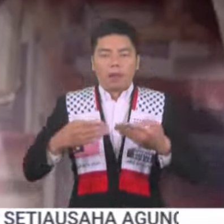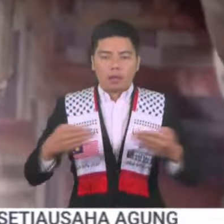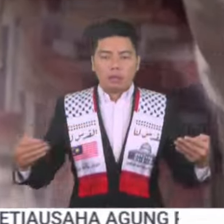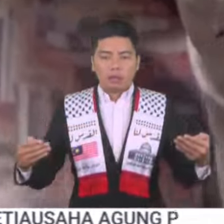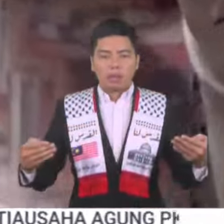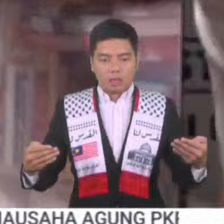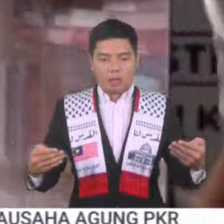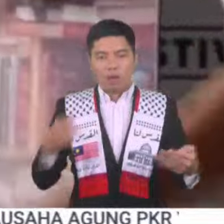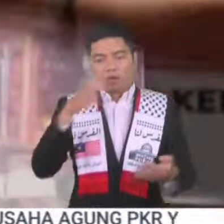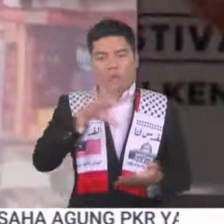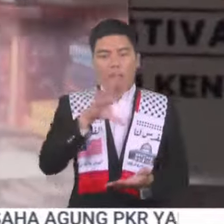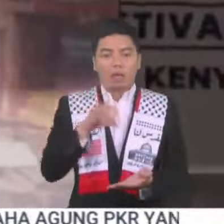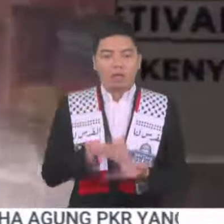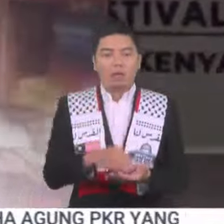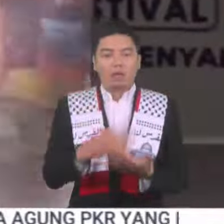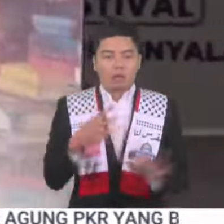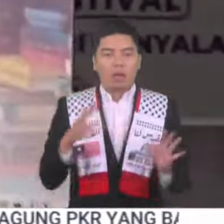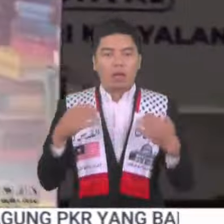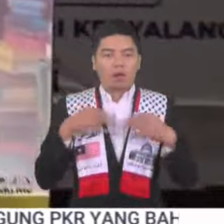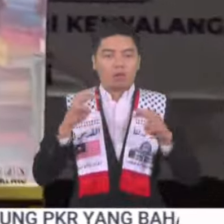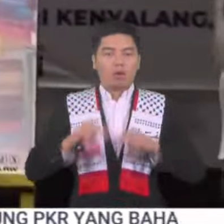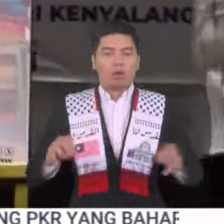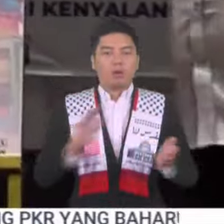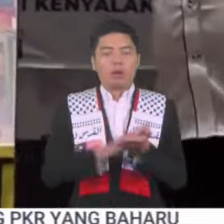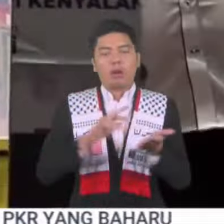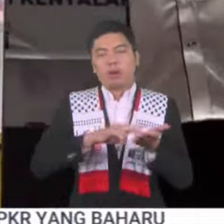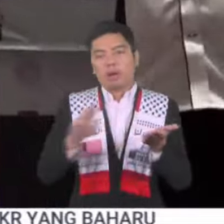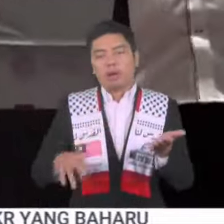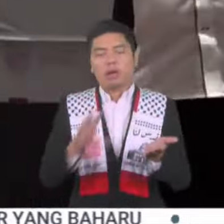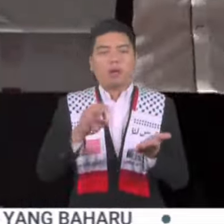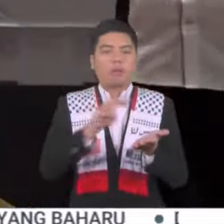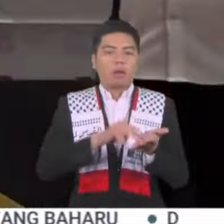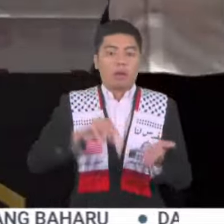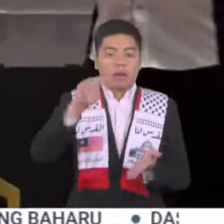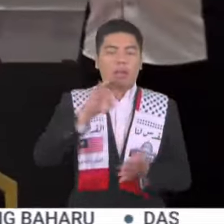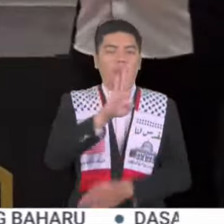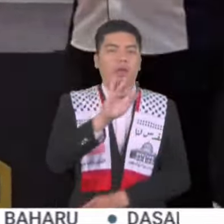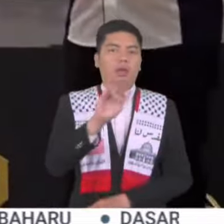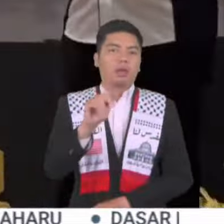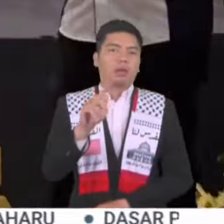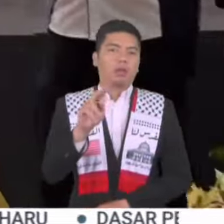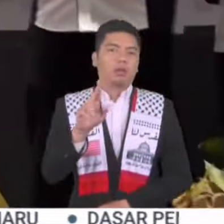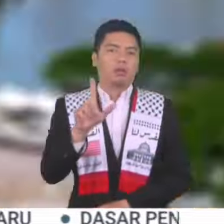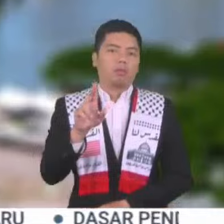Pendidikan Daerah Bintulu itu turut melibatkan murid-murid sekolah rendah dan menengah di sekitar Bintulu.